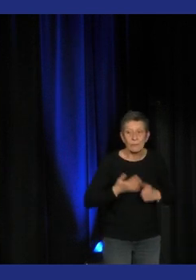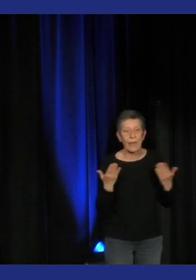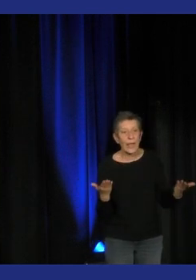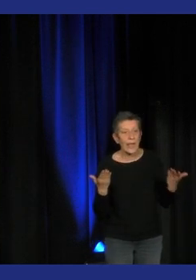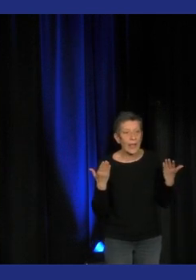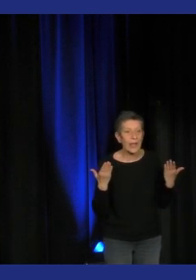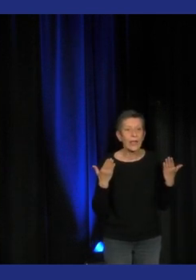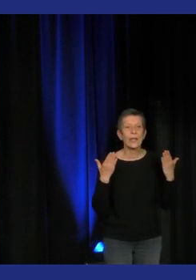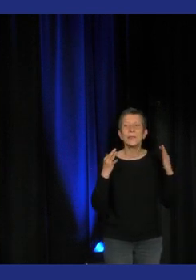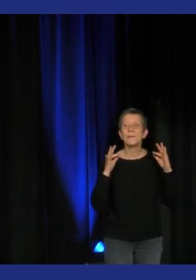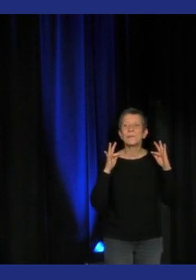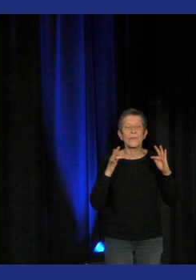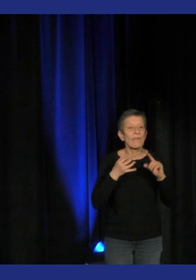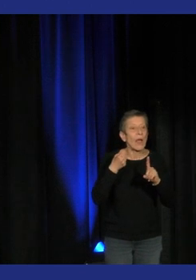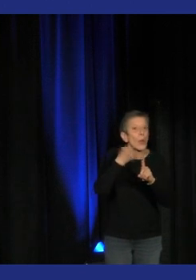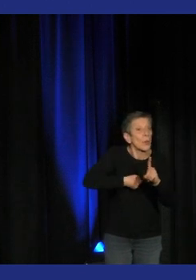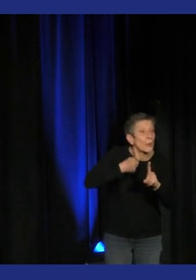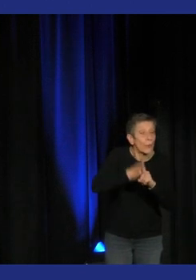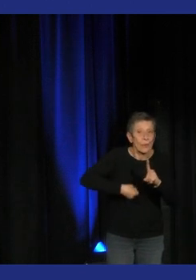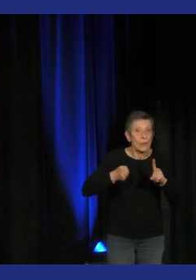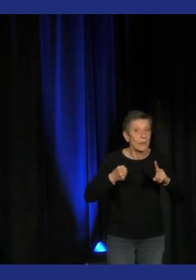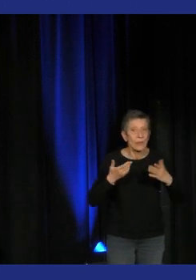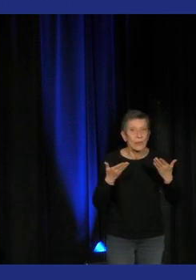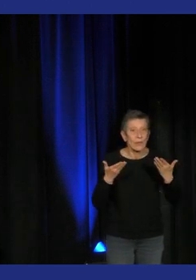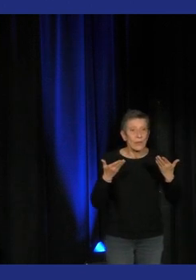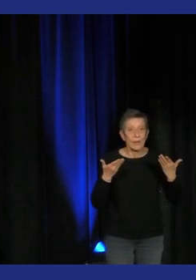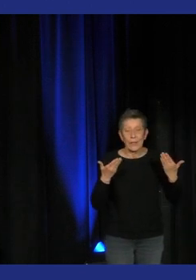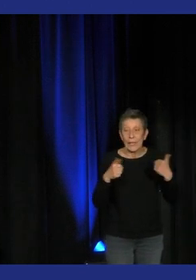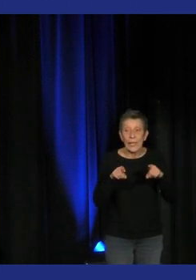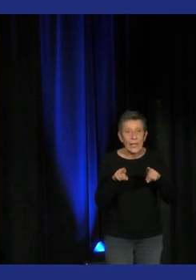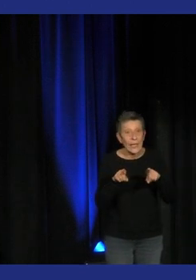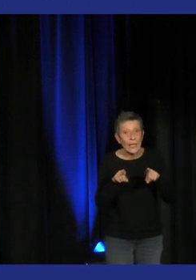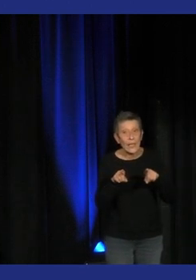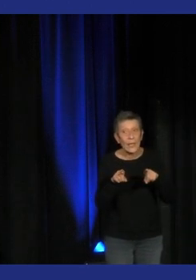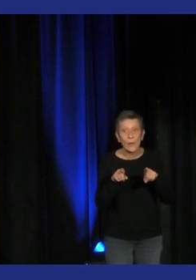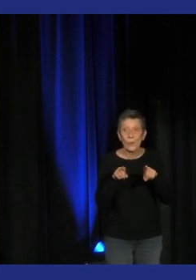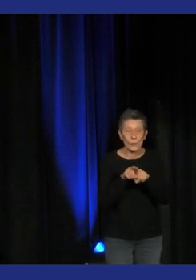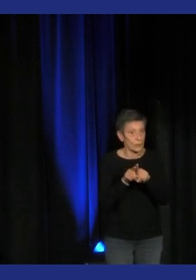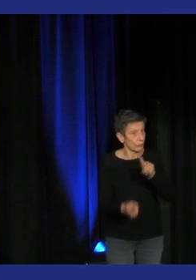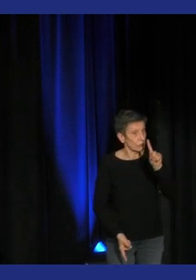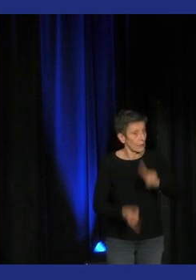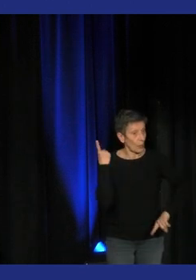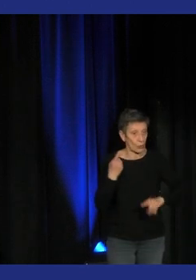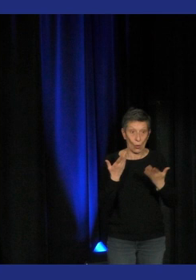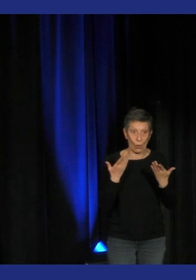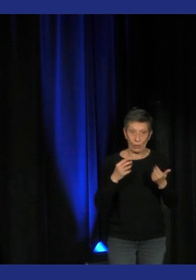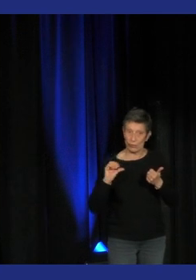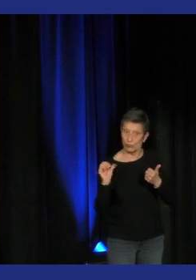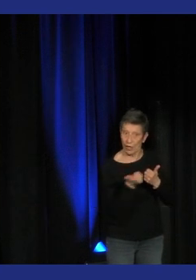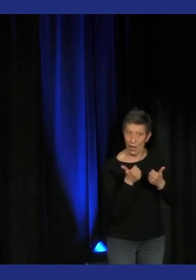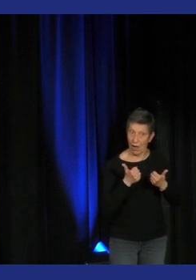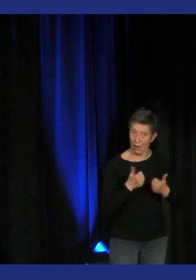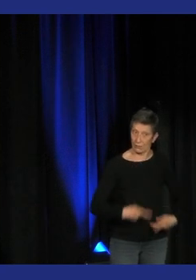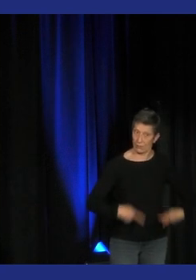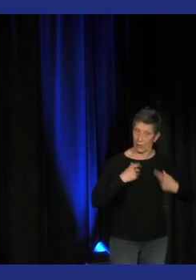l'histoire de la lutte commune et de l'importance en fait de collectiviser nos histoires, parce